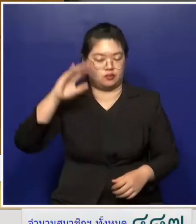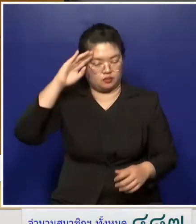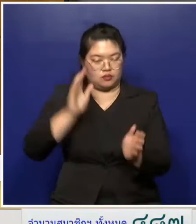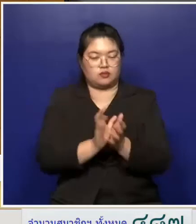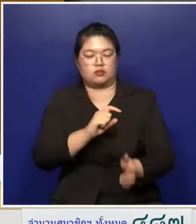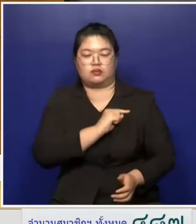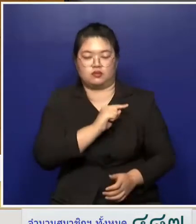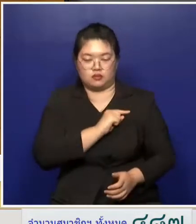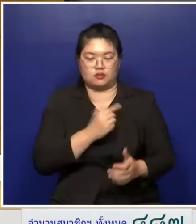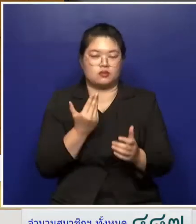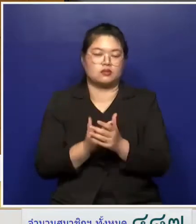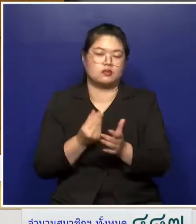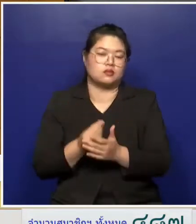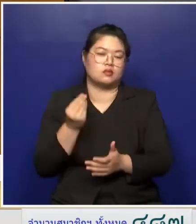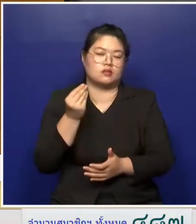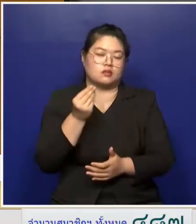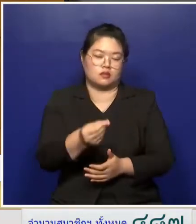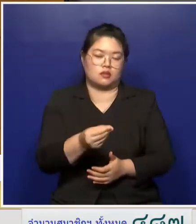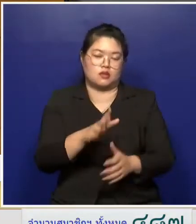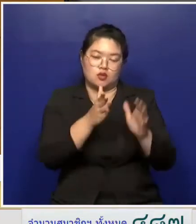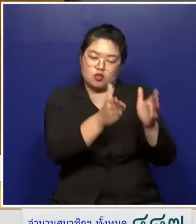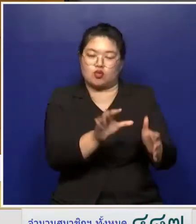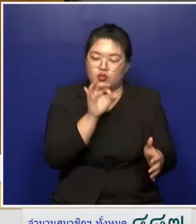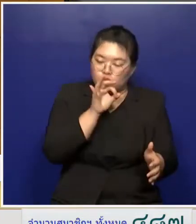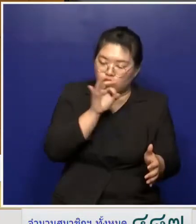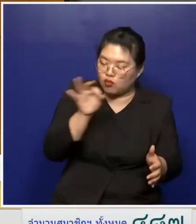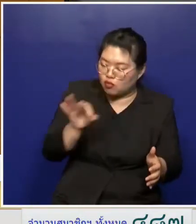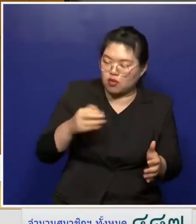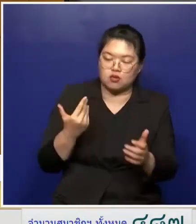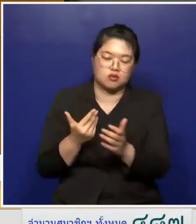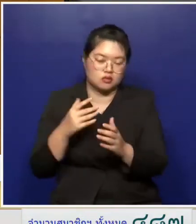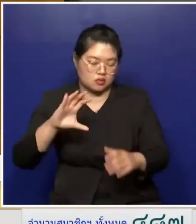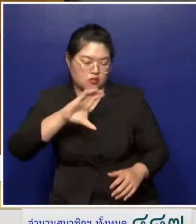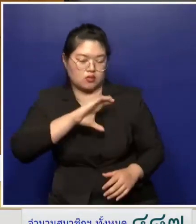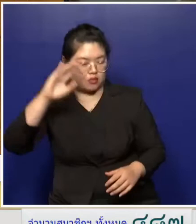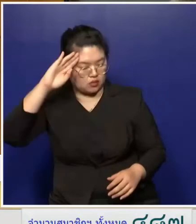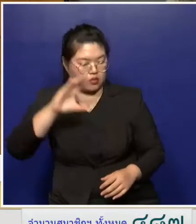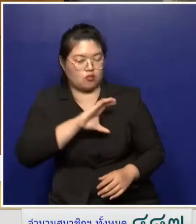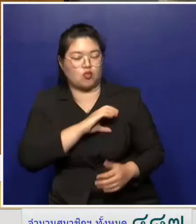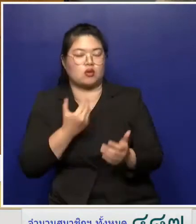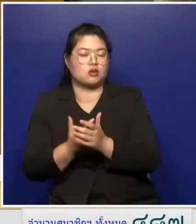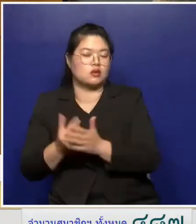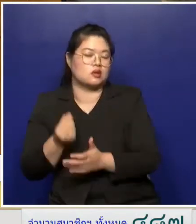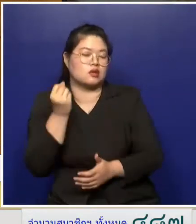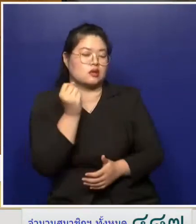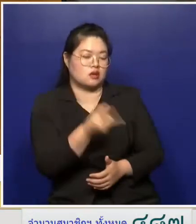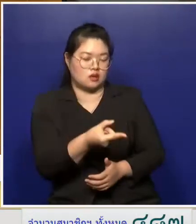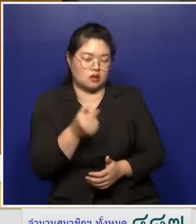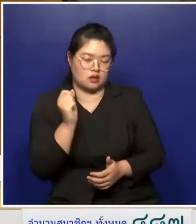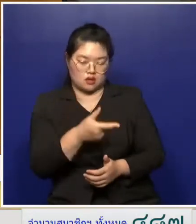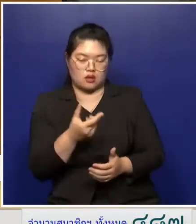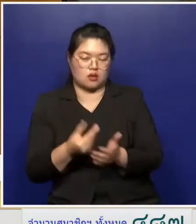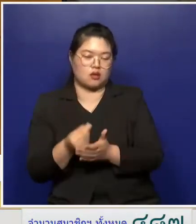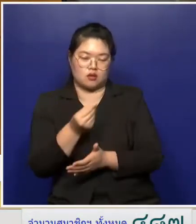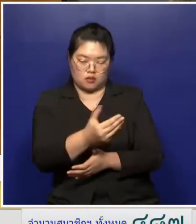ชำระค่าเสียหาให้แ่ผู้ฟ้องคดีทุกรายซึงครบทวนตามคพี่ภาคษาแล้วนะครับและกมีการเสนอธอน